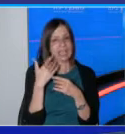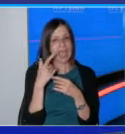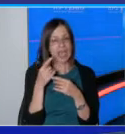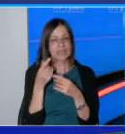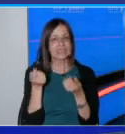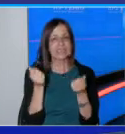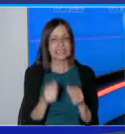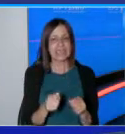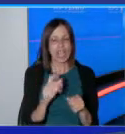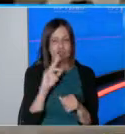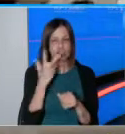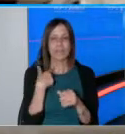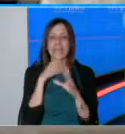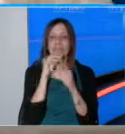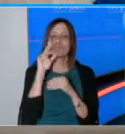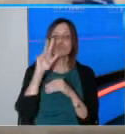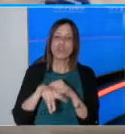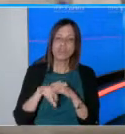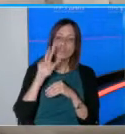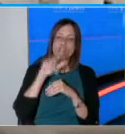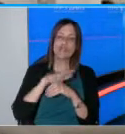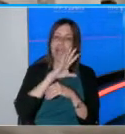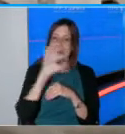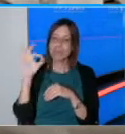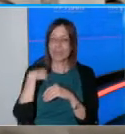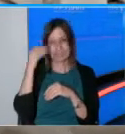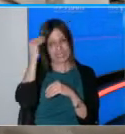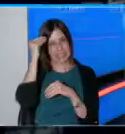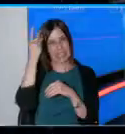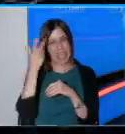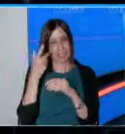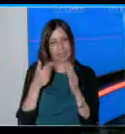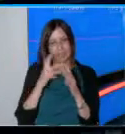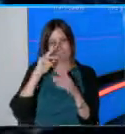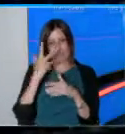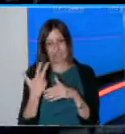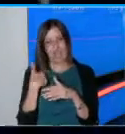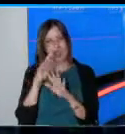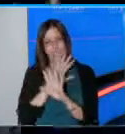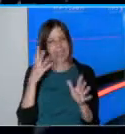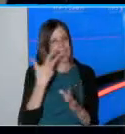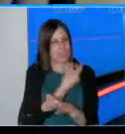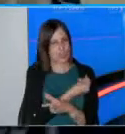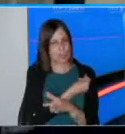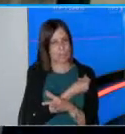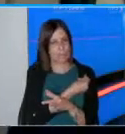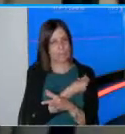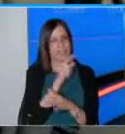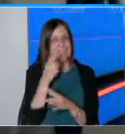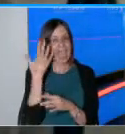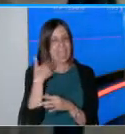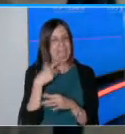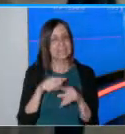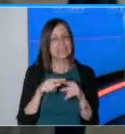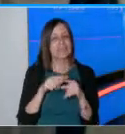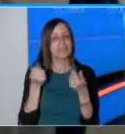לסגר השלישי? אנחנו מדברים על 3,500. אני מזכירה שבגל השלישי, אמנם היינו ללא חיסונים, בגל השלישי זה היה